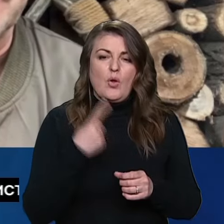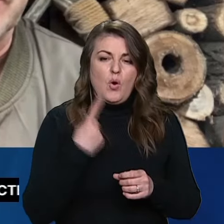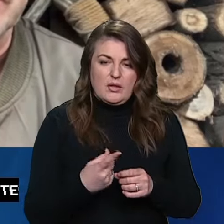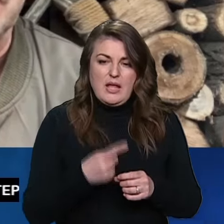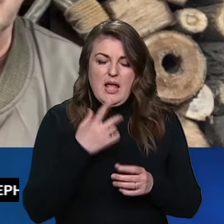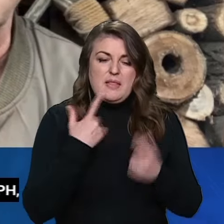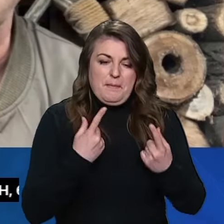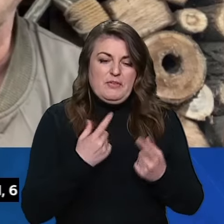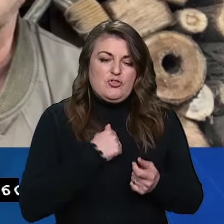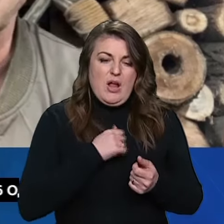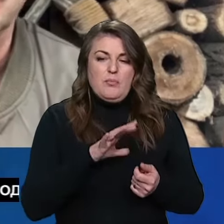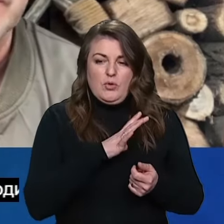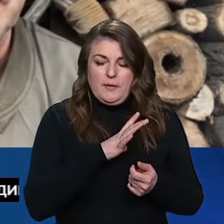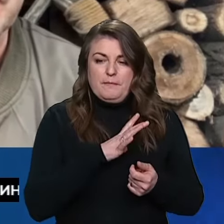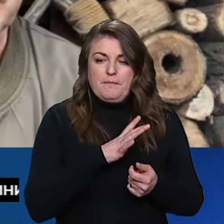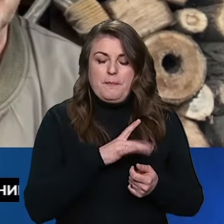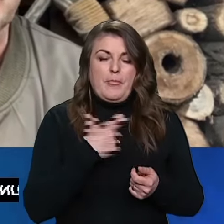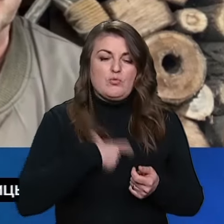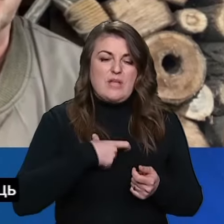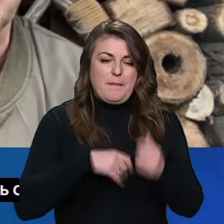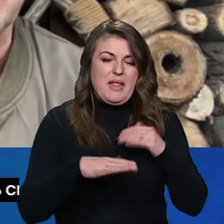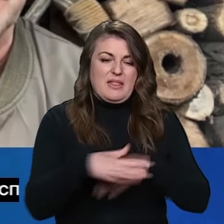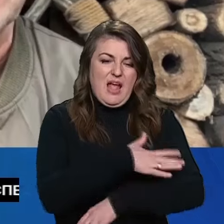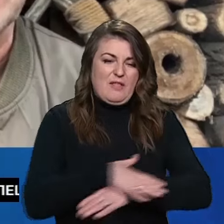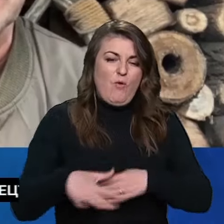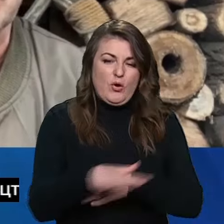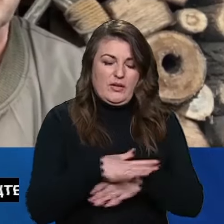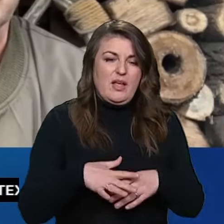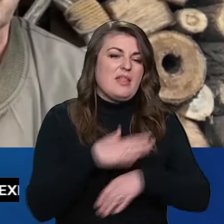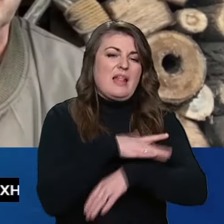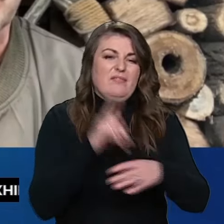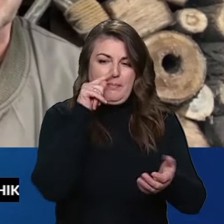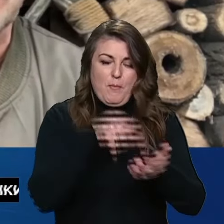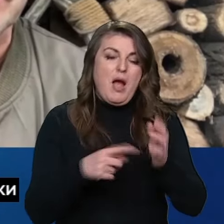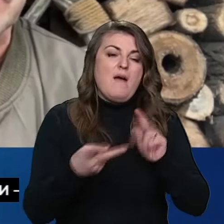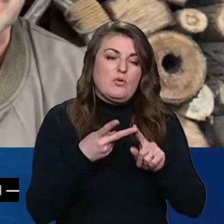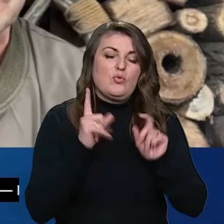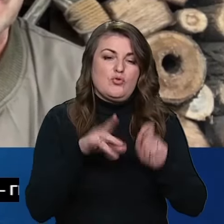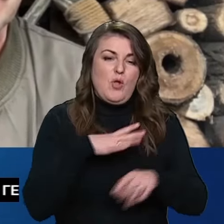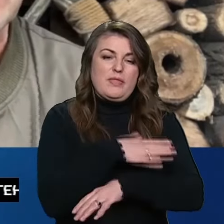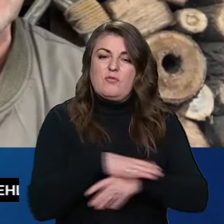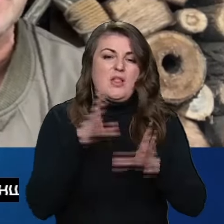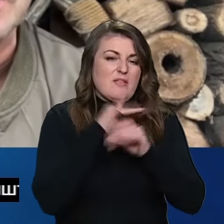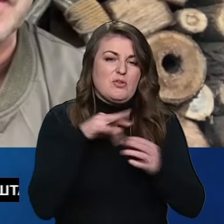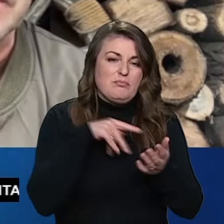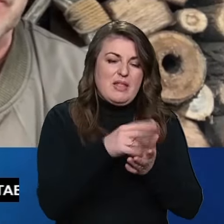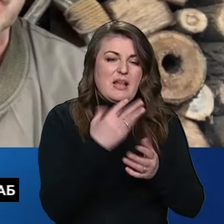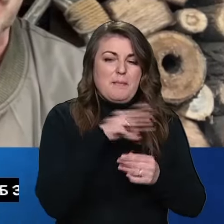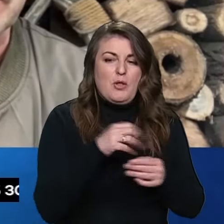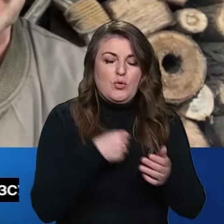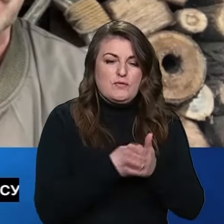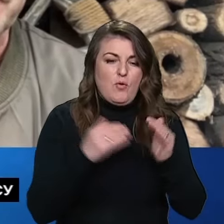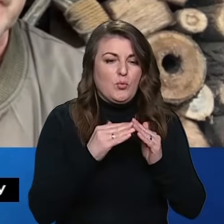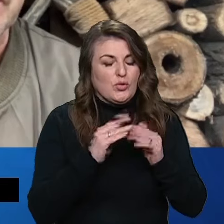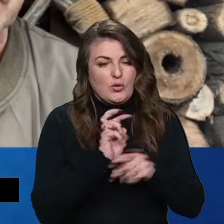Одна, на превеликий жаль, була у себе на подвір'ї, в двір пролетіло, інша також була на вулиці, не встигла дійти декілька метрів до